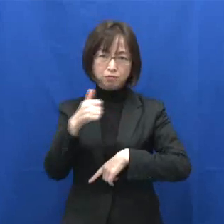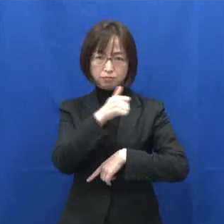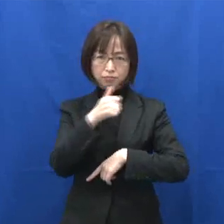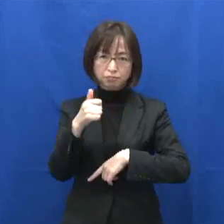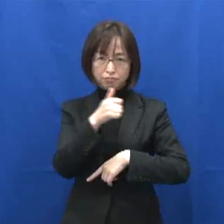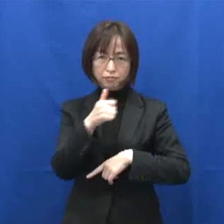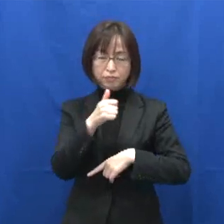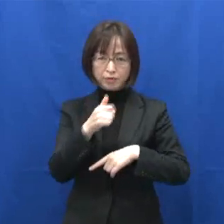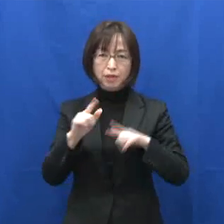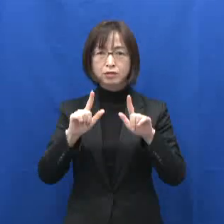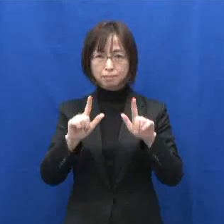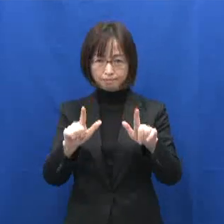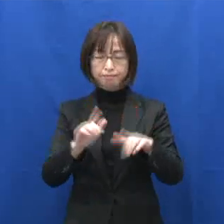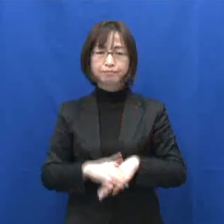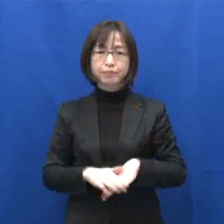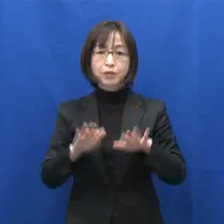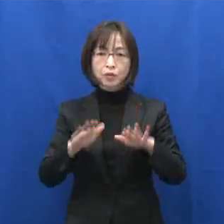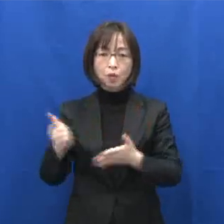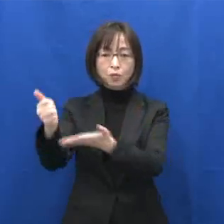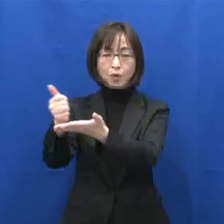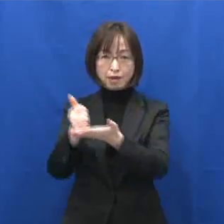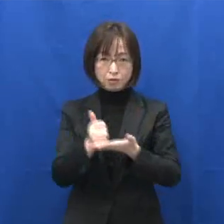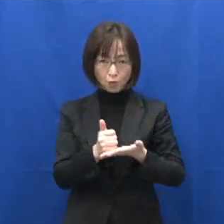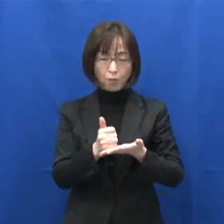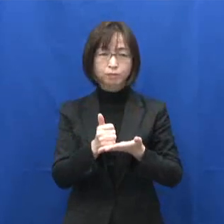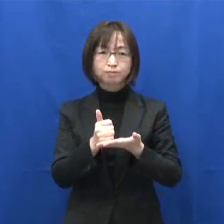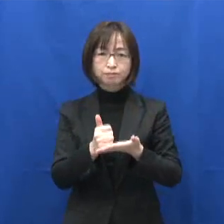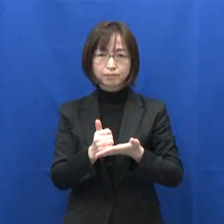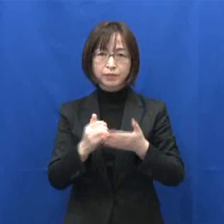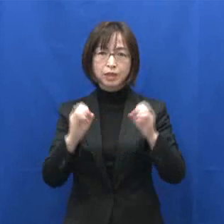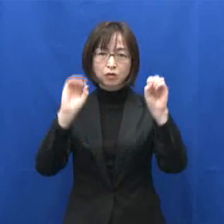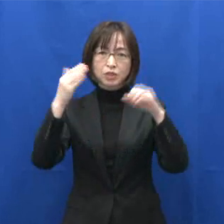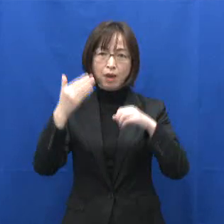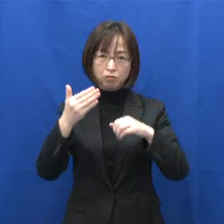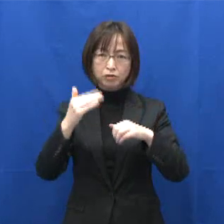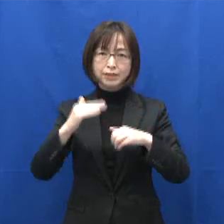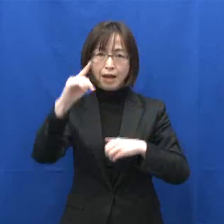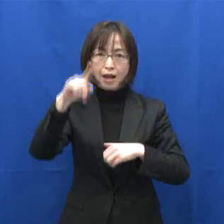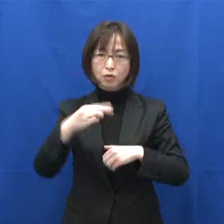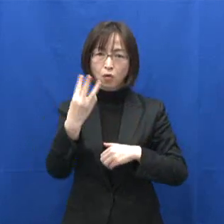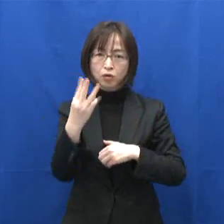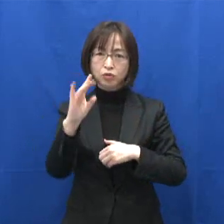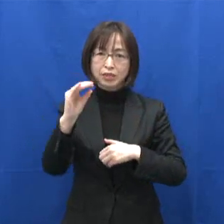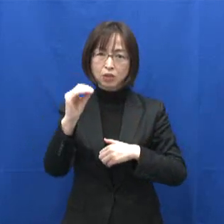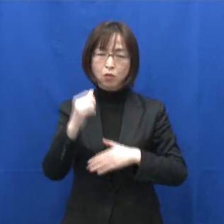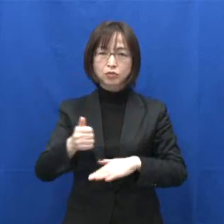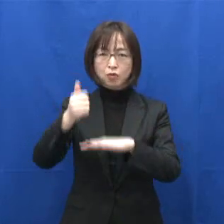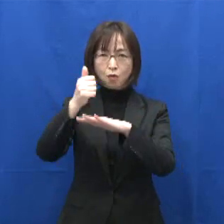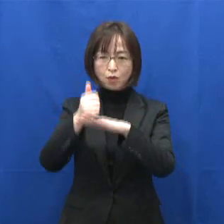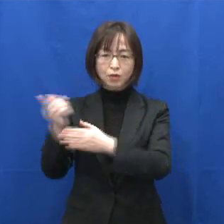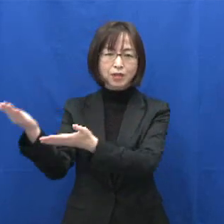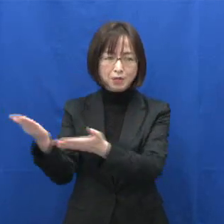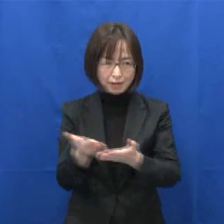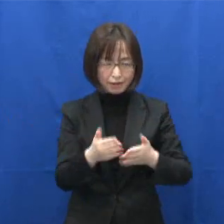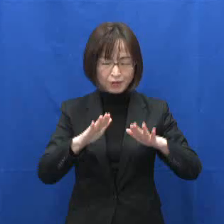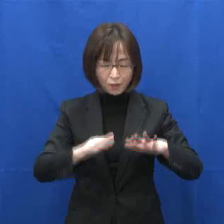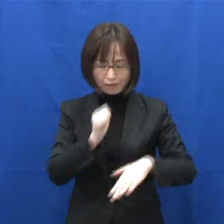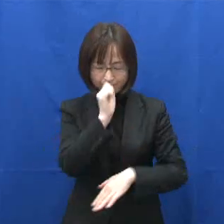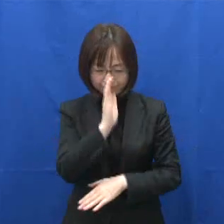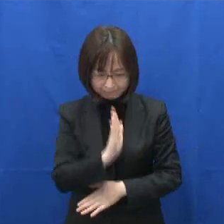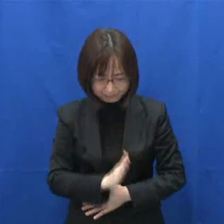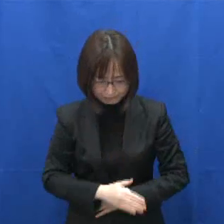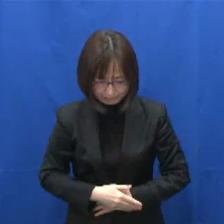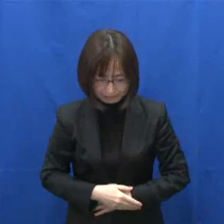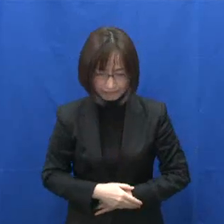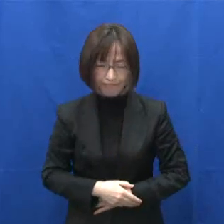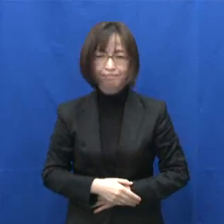。では本日のゲストです。豊島区高野幸雄区長にお越しいただきました。区長、本日はどうぞよろしくお願いいたします